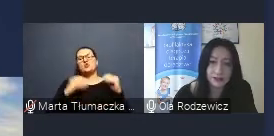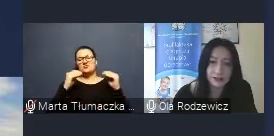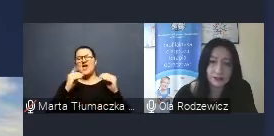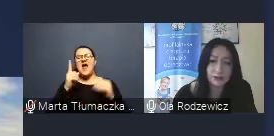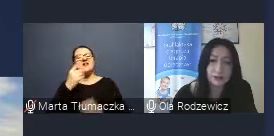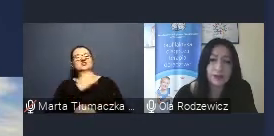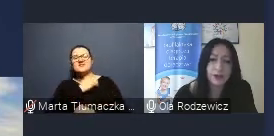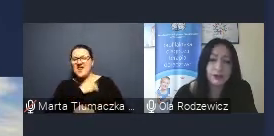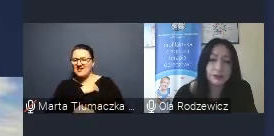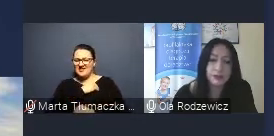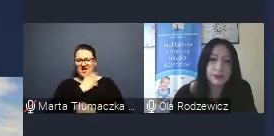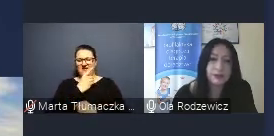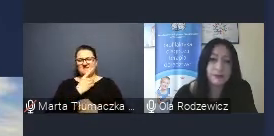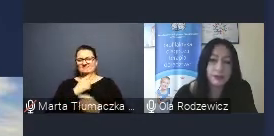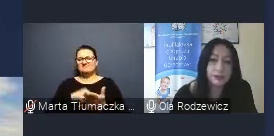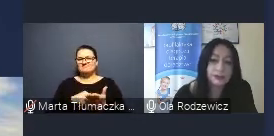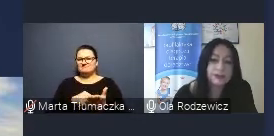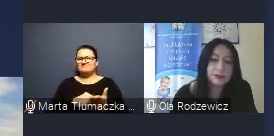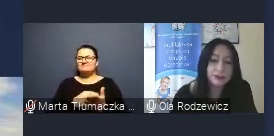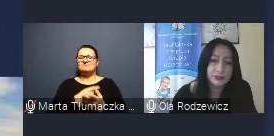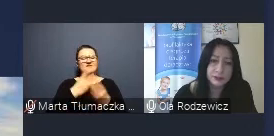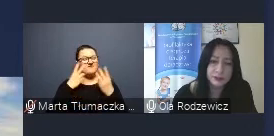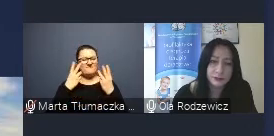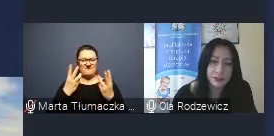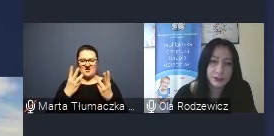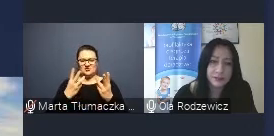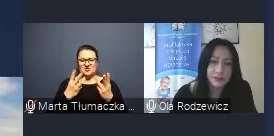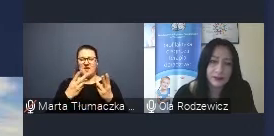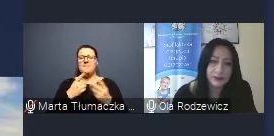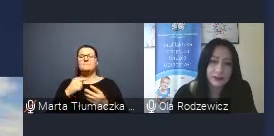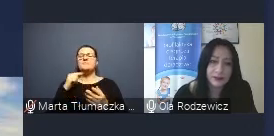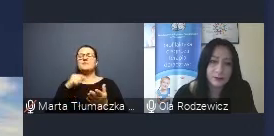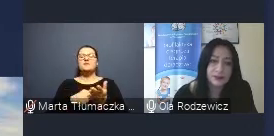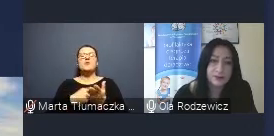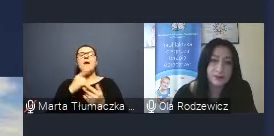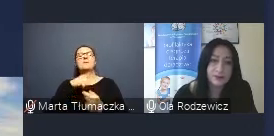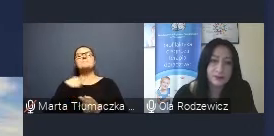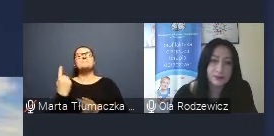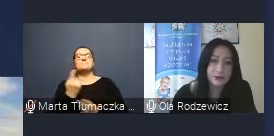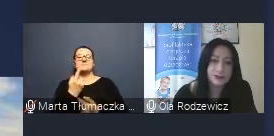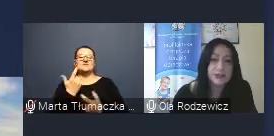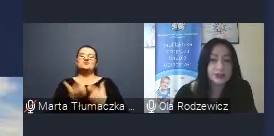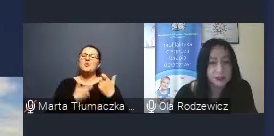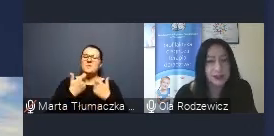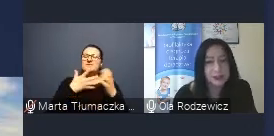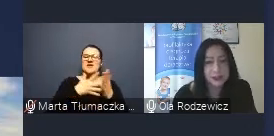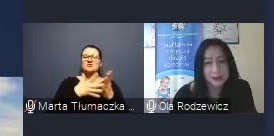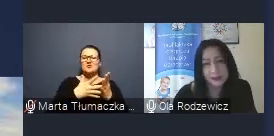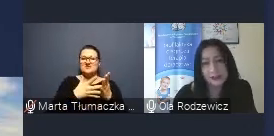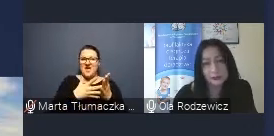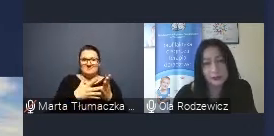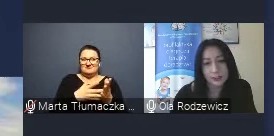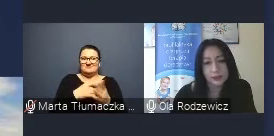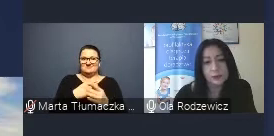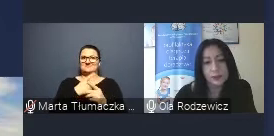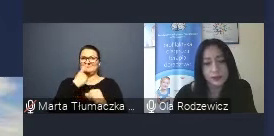niezwykle ważna. To od tego, jak my tę diagnozę postawimy, często zależy